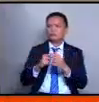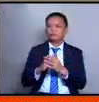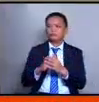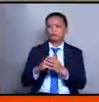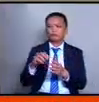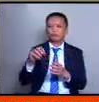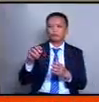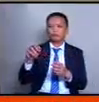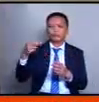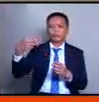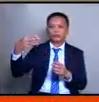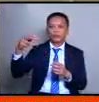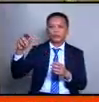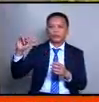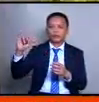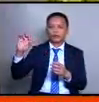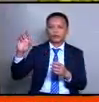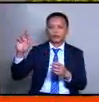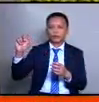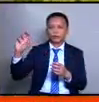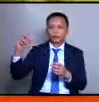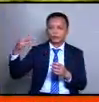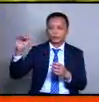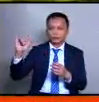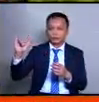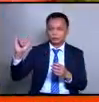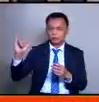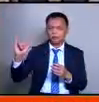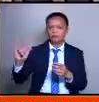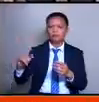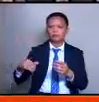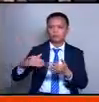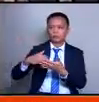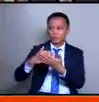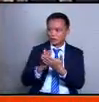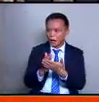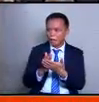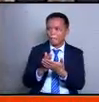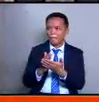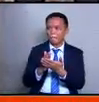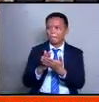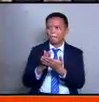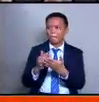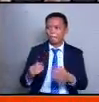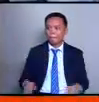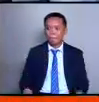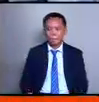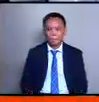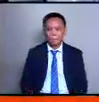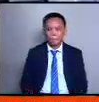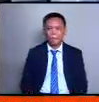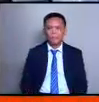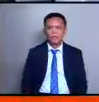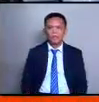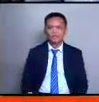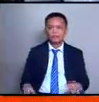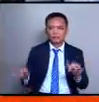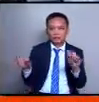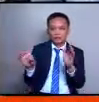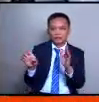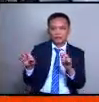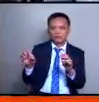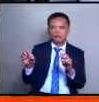say, relate na sa Metro Manila. Kasi yung mga high-rise buildings, dapat nagkukonsulta sa professionals. Like